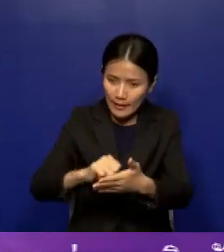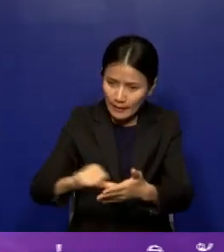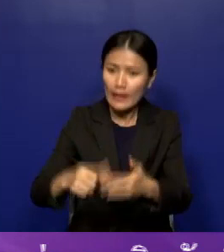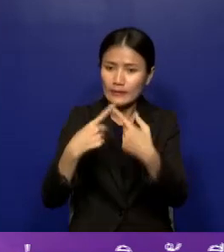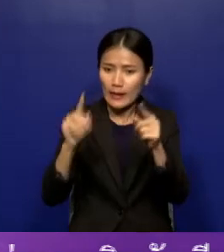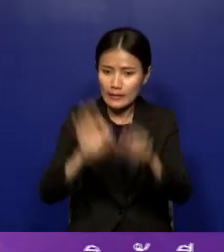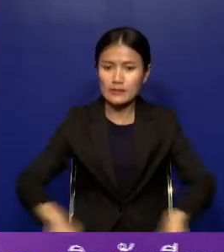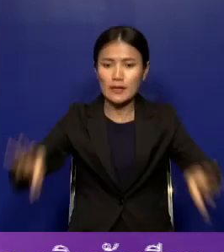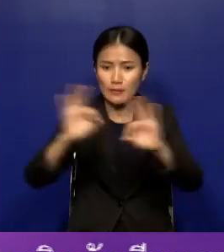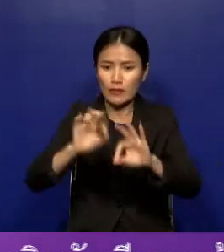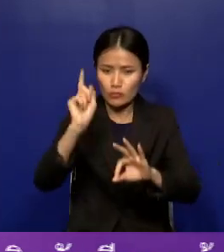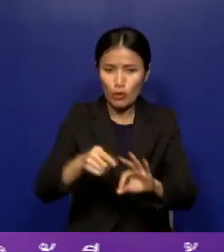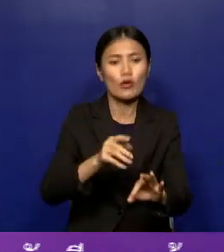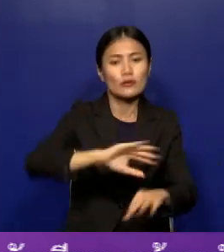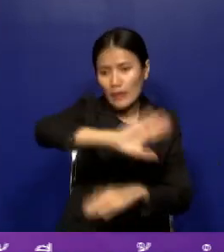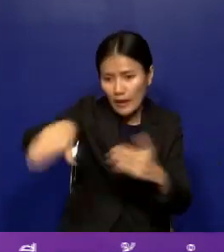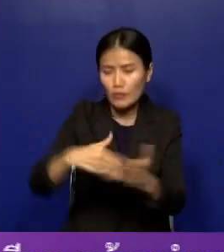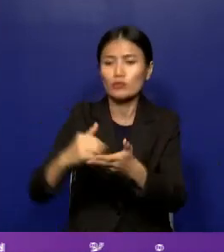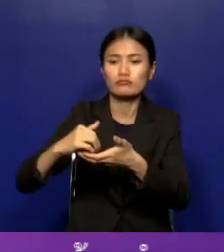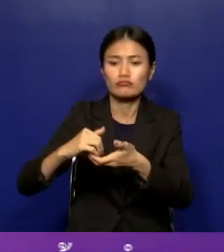องอาศัยความร่วมมือจากทุกภาคส่วนผมโทษใครไม่ได